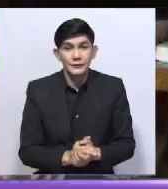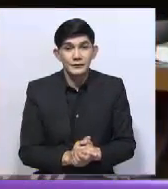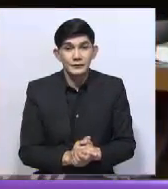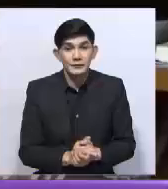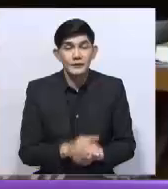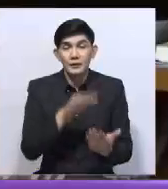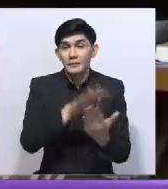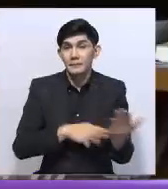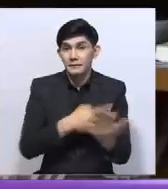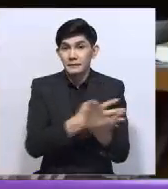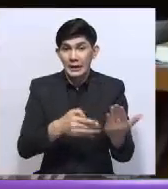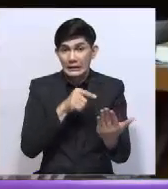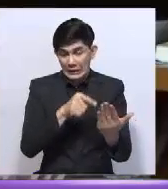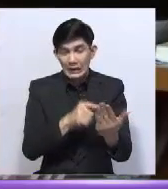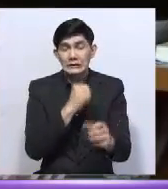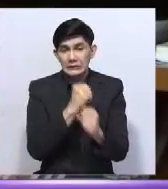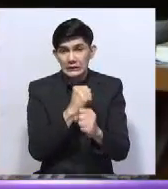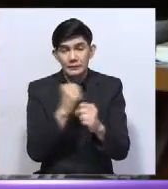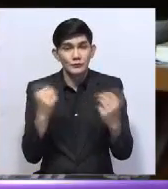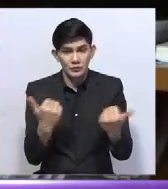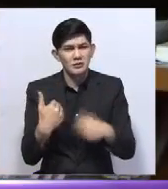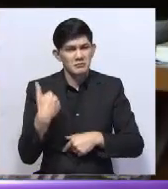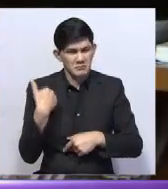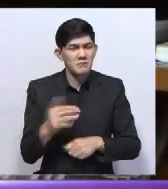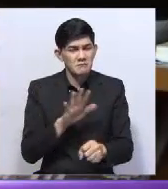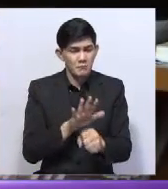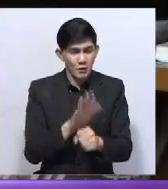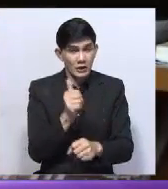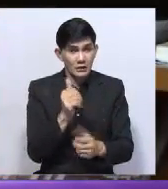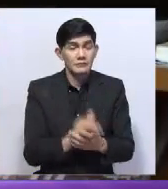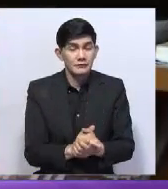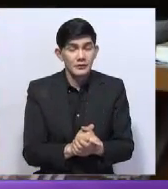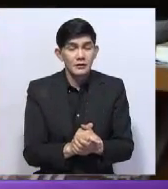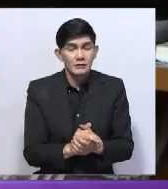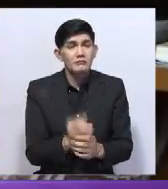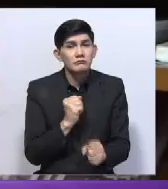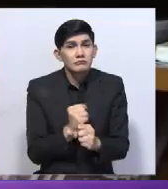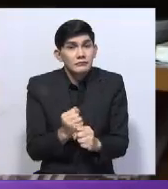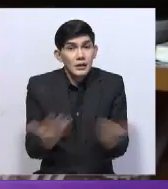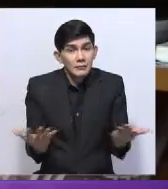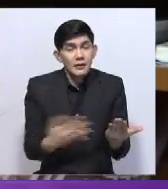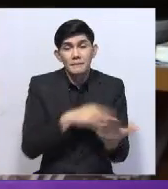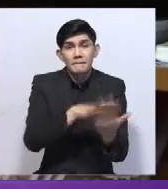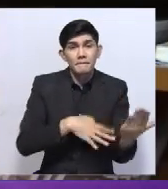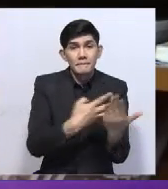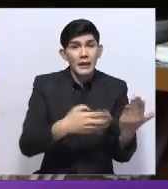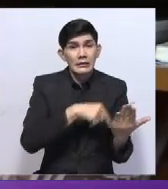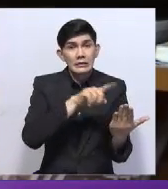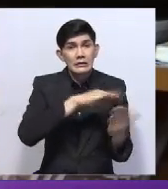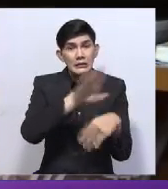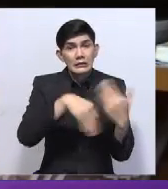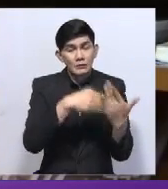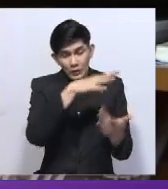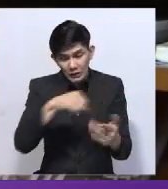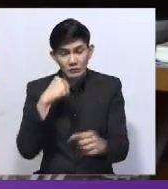ด้วยมาตรการที่มีณปัจจุบันนี้นะครับเรามีมากเพียงพอแล้วทำยังไงที่จะให้ทุกมาตรการเนี่ยถูกนำ